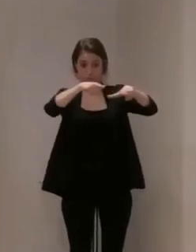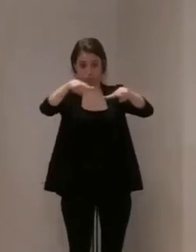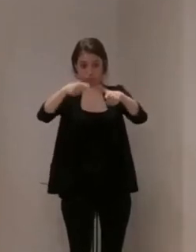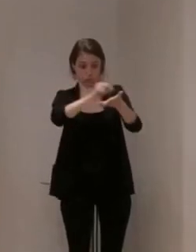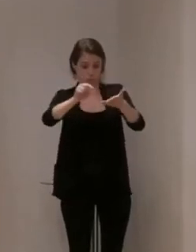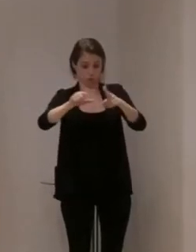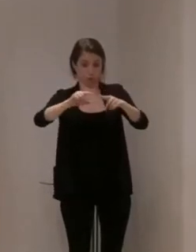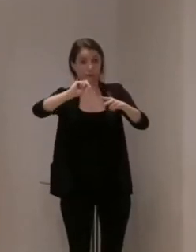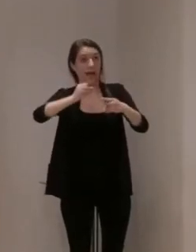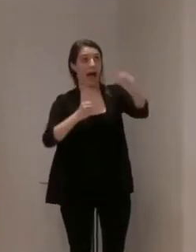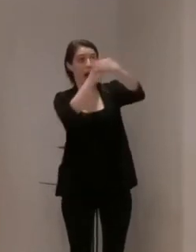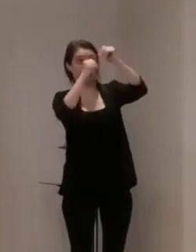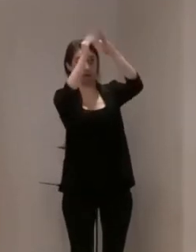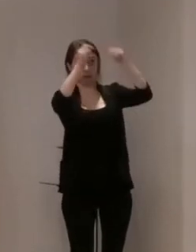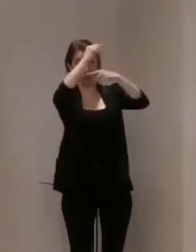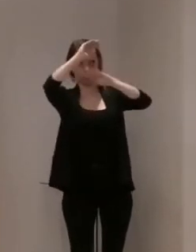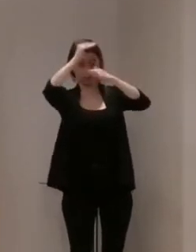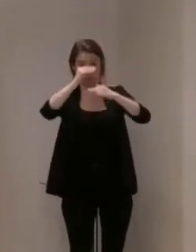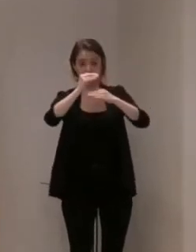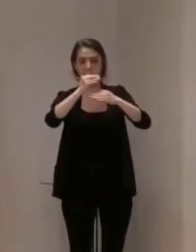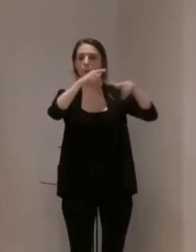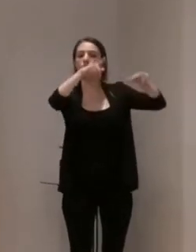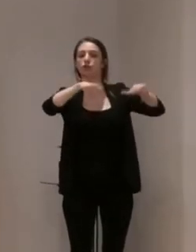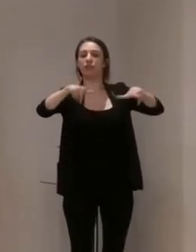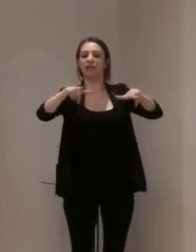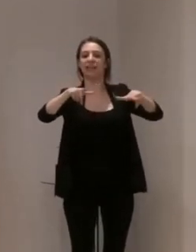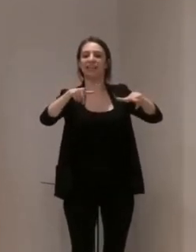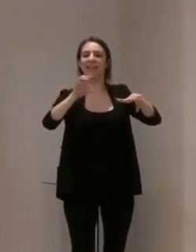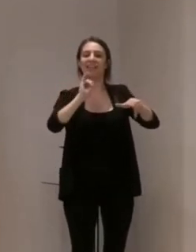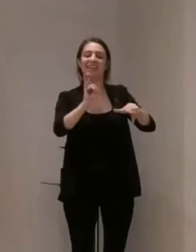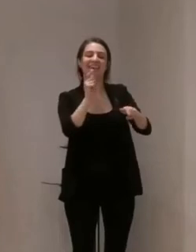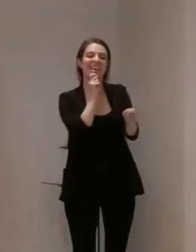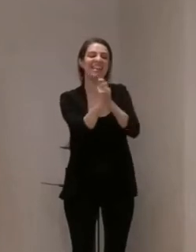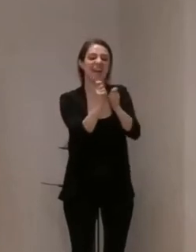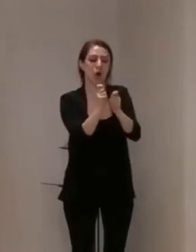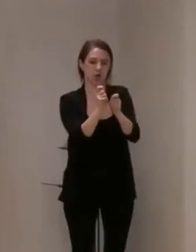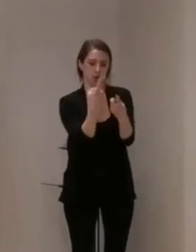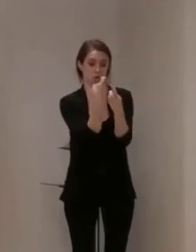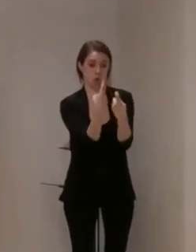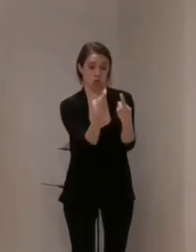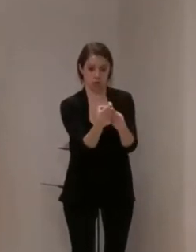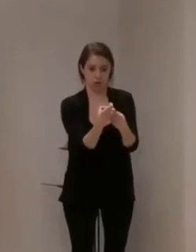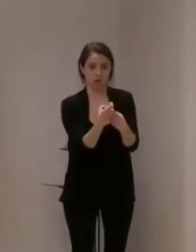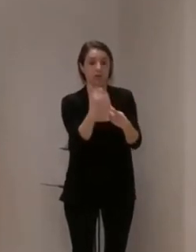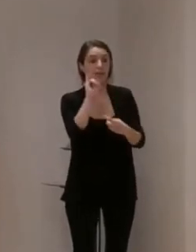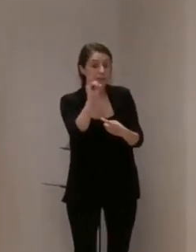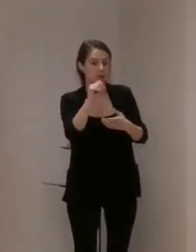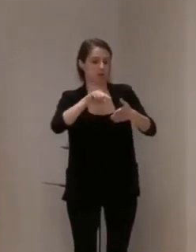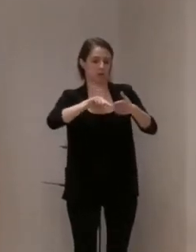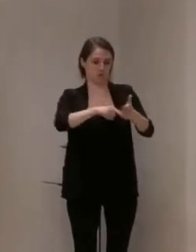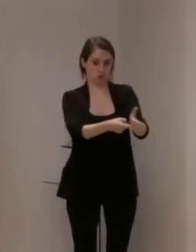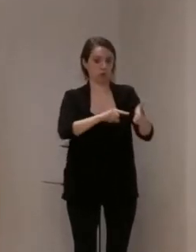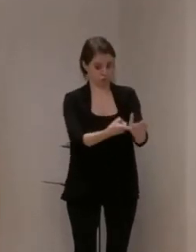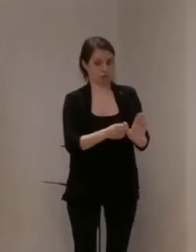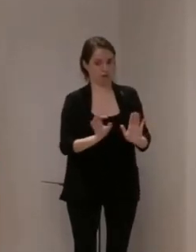Als pisos superiors hi havia les sales d'interrogatori, que eren les sales d'interrogatori i de tortura.